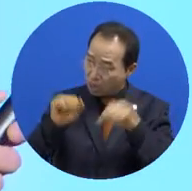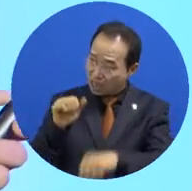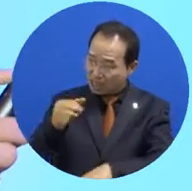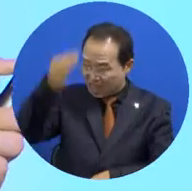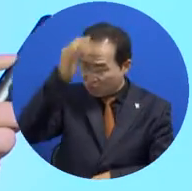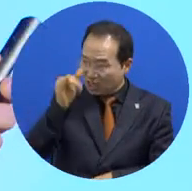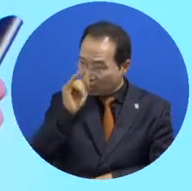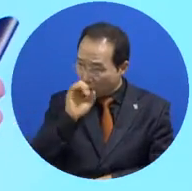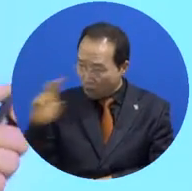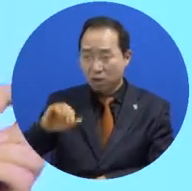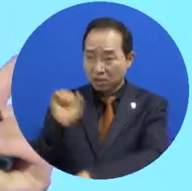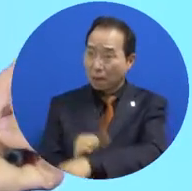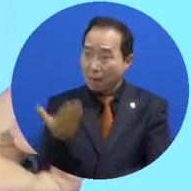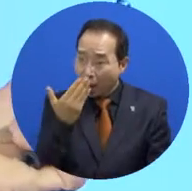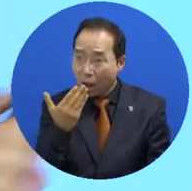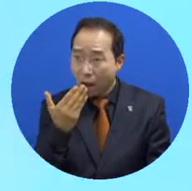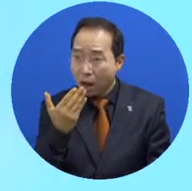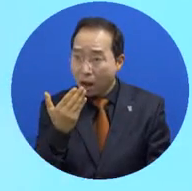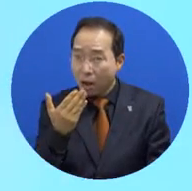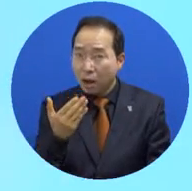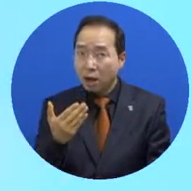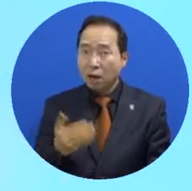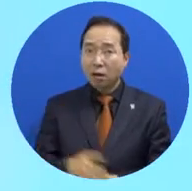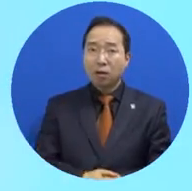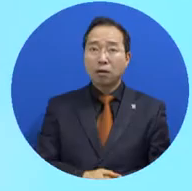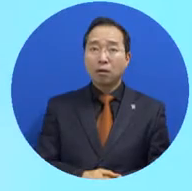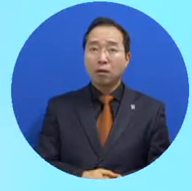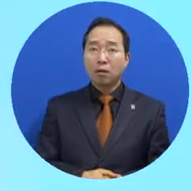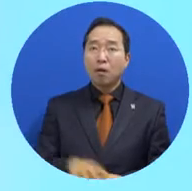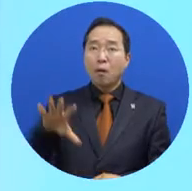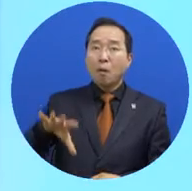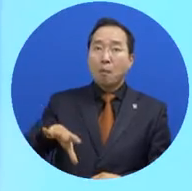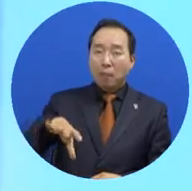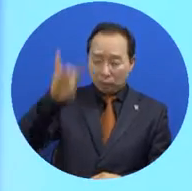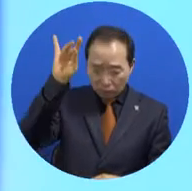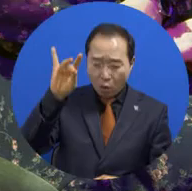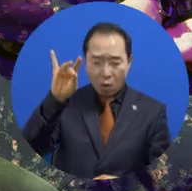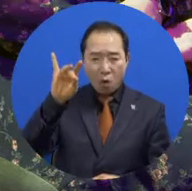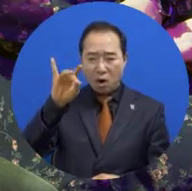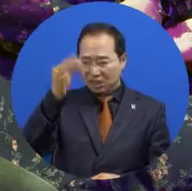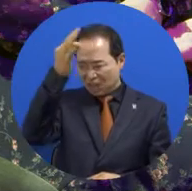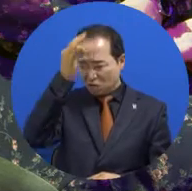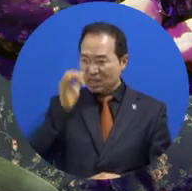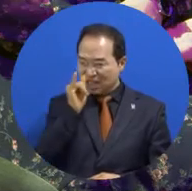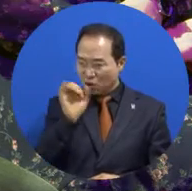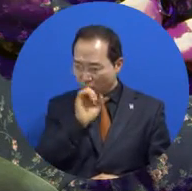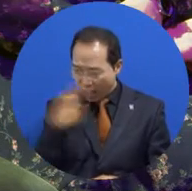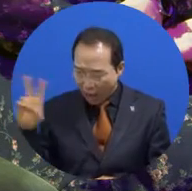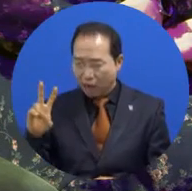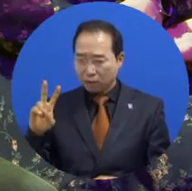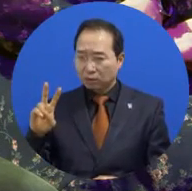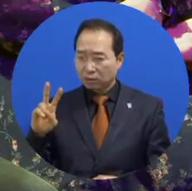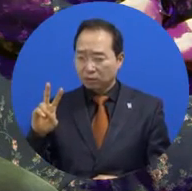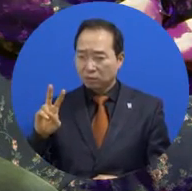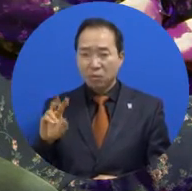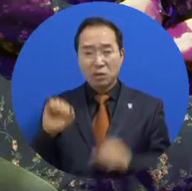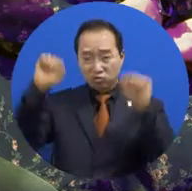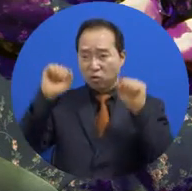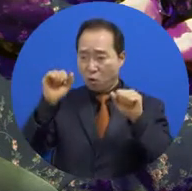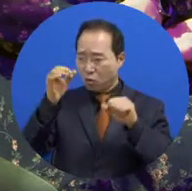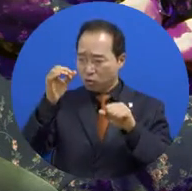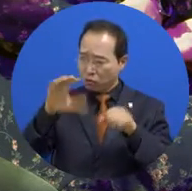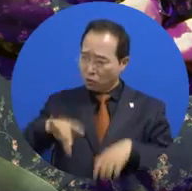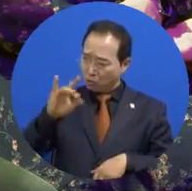한다. 근데 맞는데 재능을 타고난 다음에 노력을 해야죠. 그렇지 않나요? 그런데 읽고